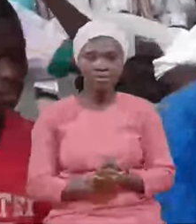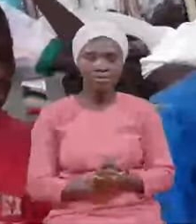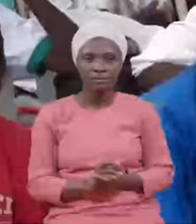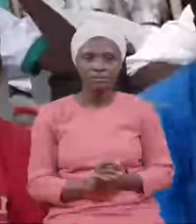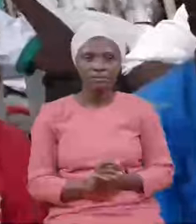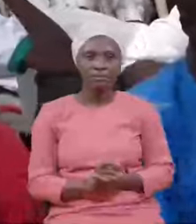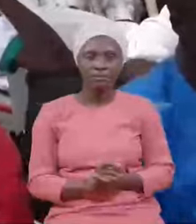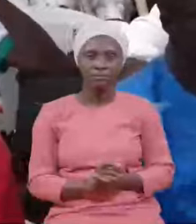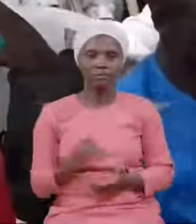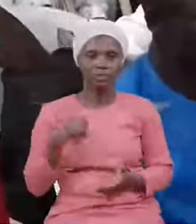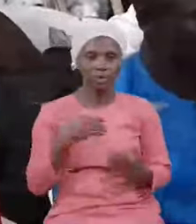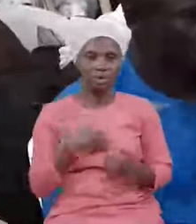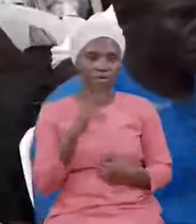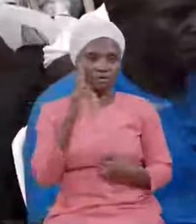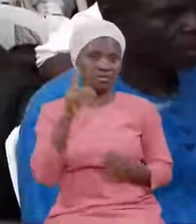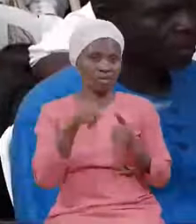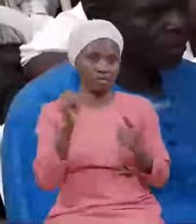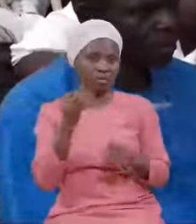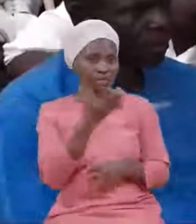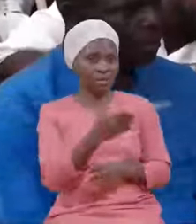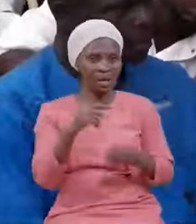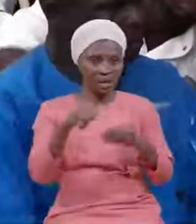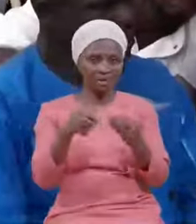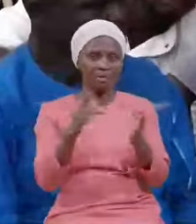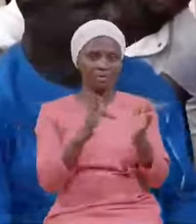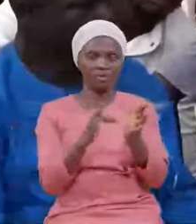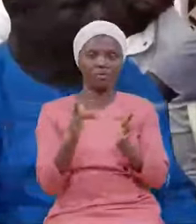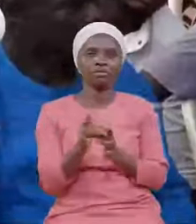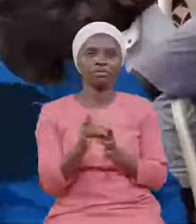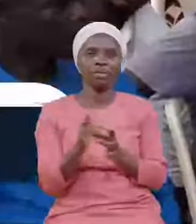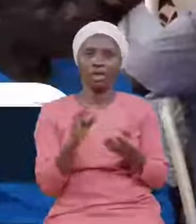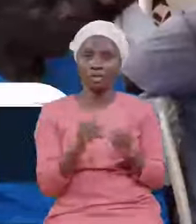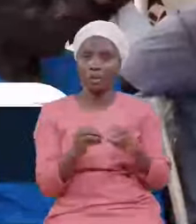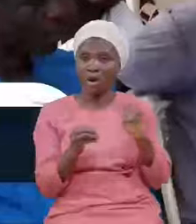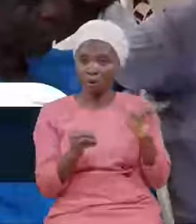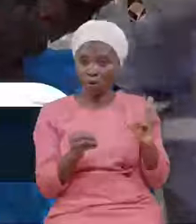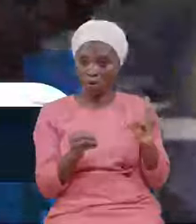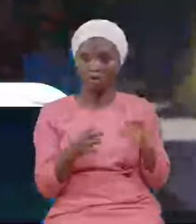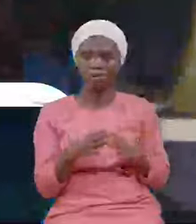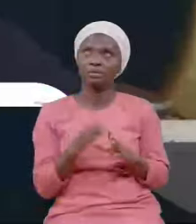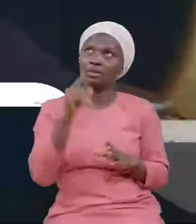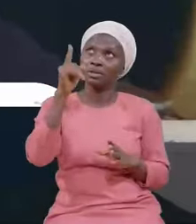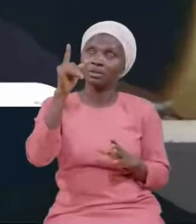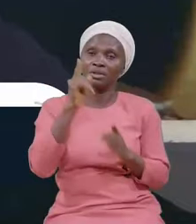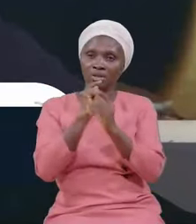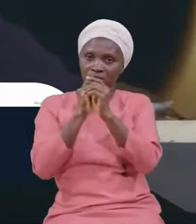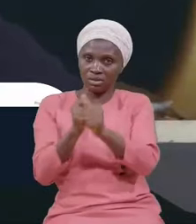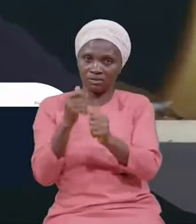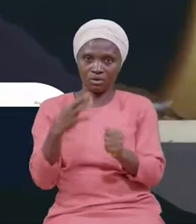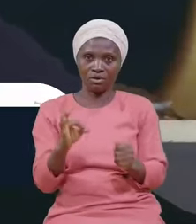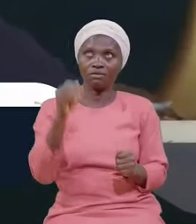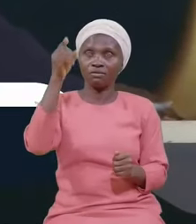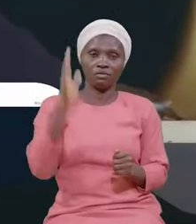Nous allons voir trois éléments dans ce premier point. Premièrement, le don de Dieu pour